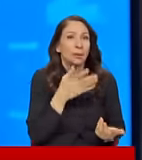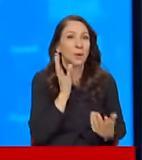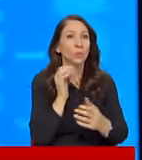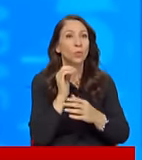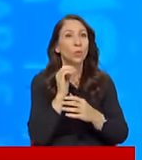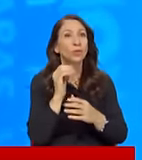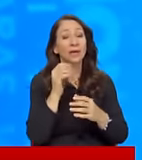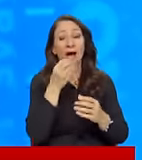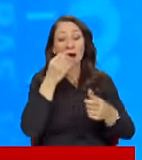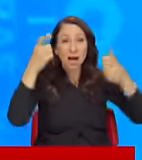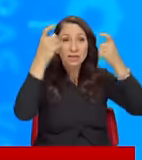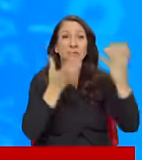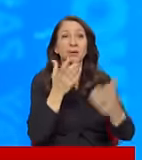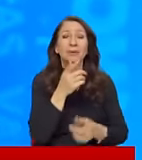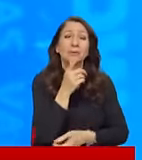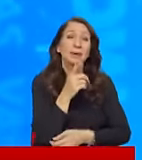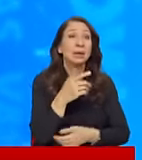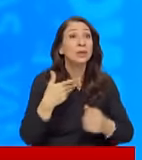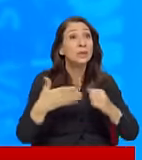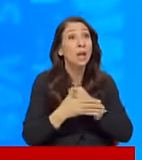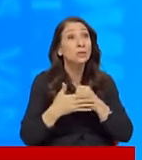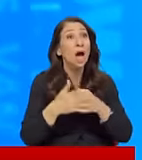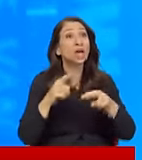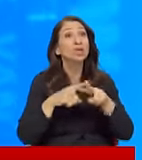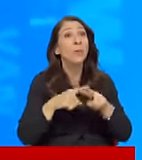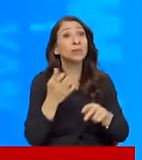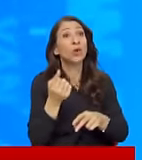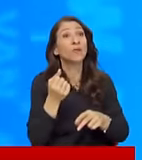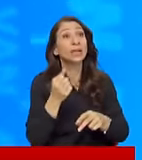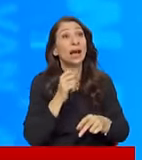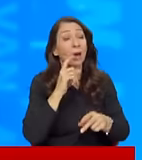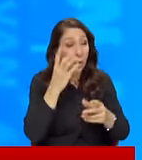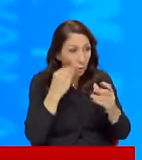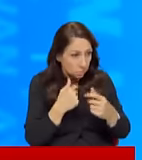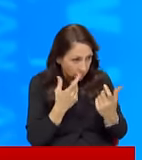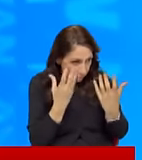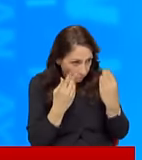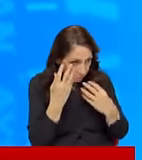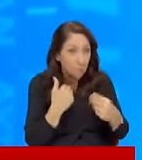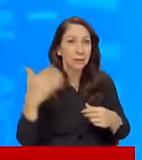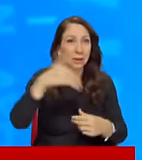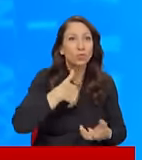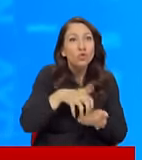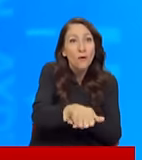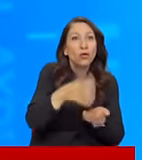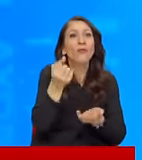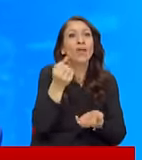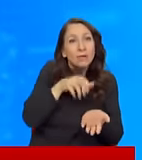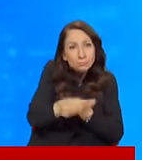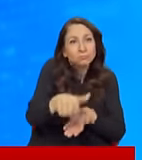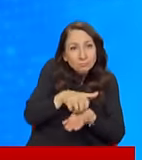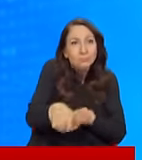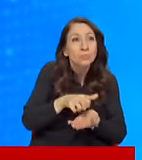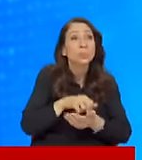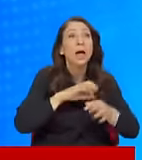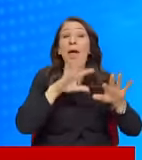Usta nazlanırdı. Gittim kalktım Trabzon'a, Akçaabat'a. Akçaabat köftesi yapmayı öğrendim ben. Geldim kendim köfte yoğurdum.